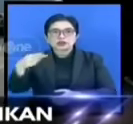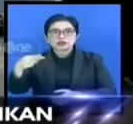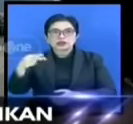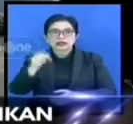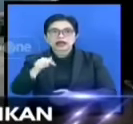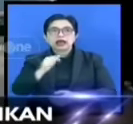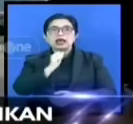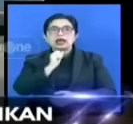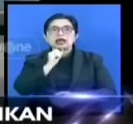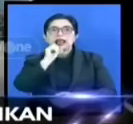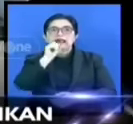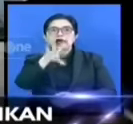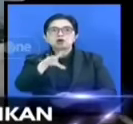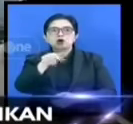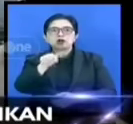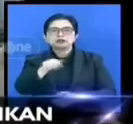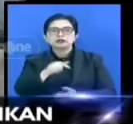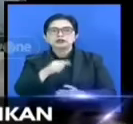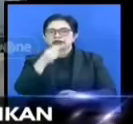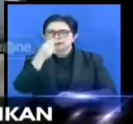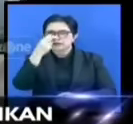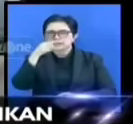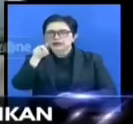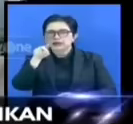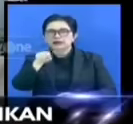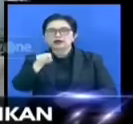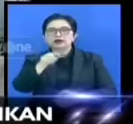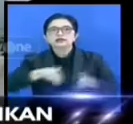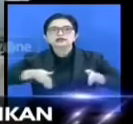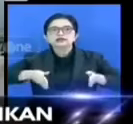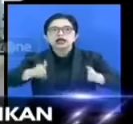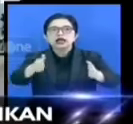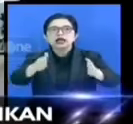transportasi umum sudah dihentikan dari kemarin.